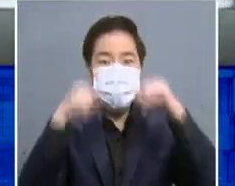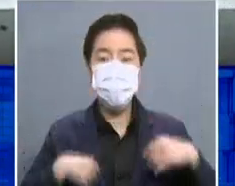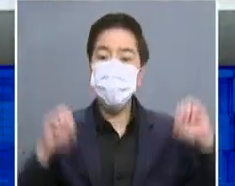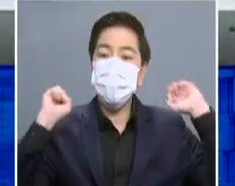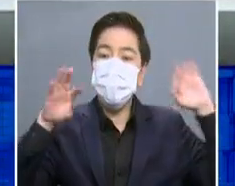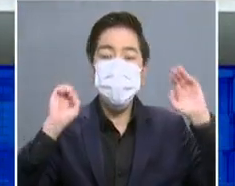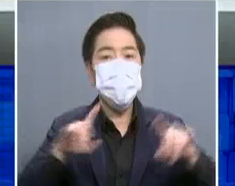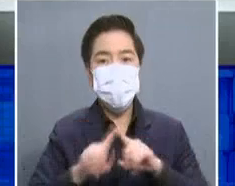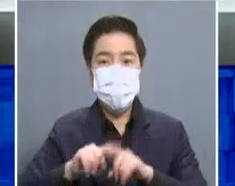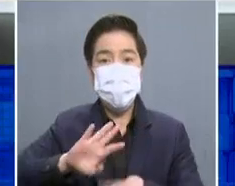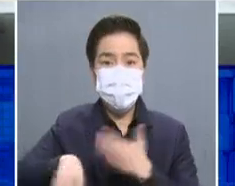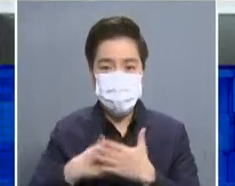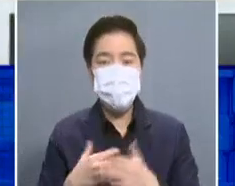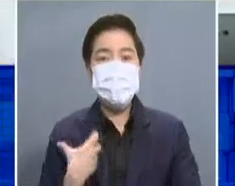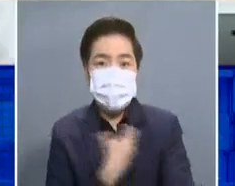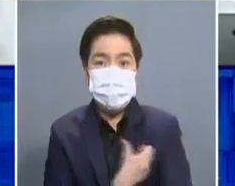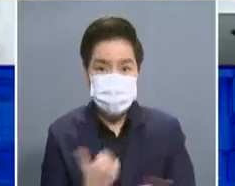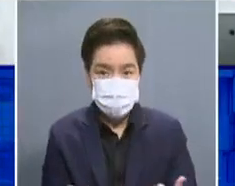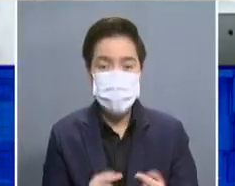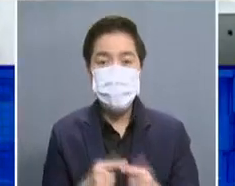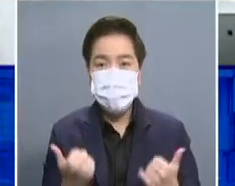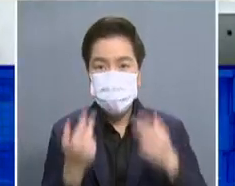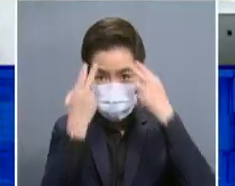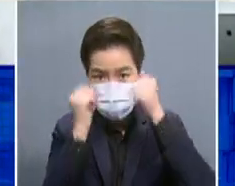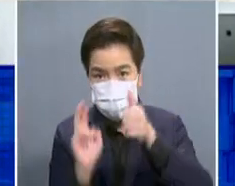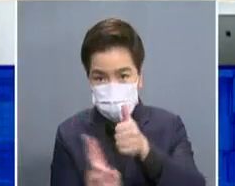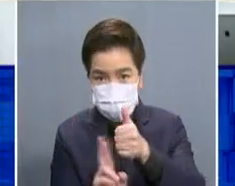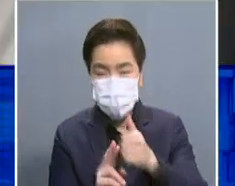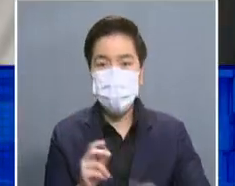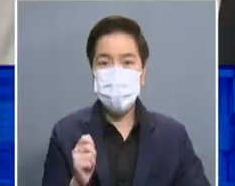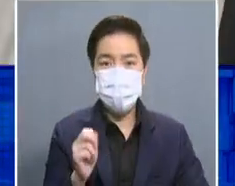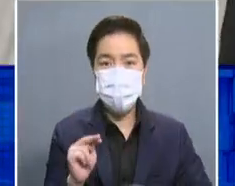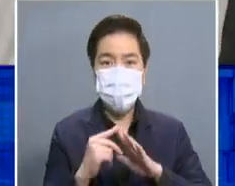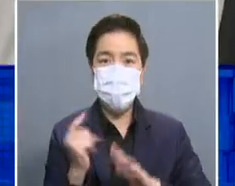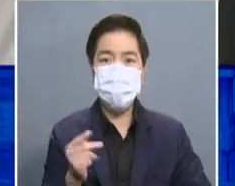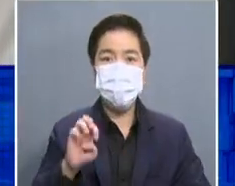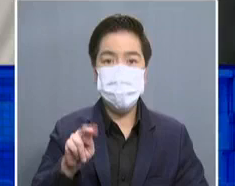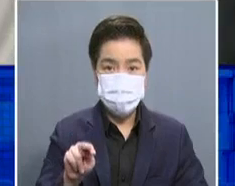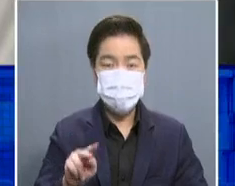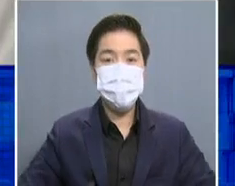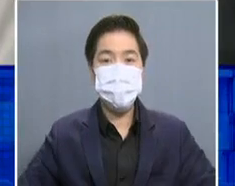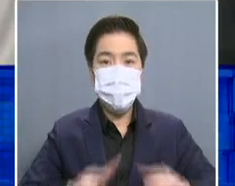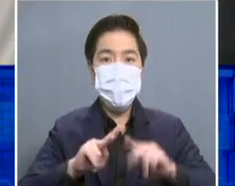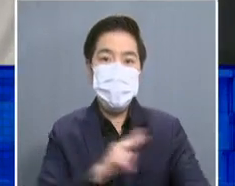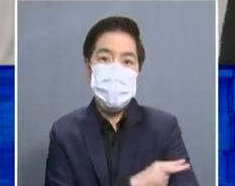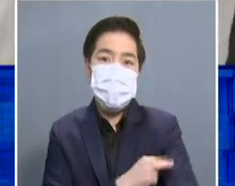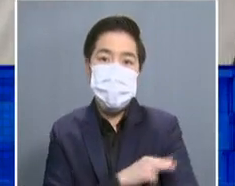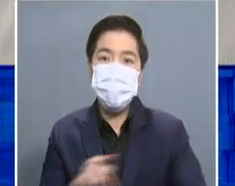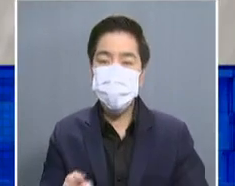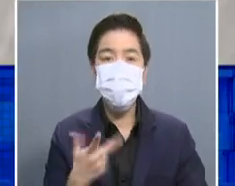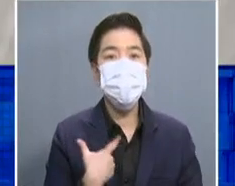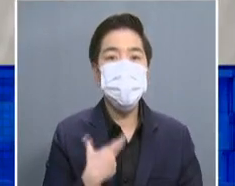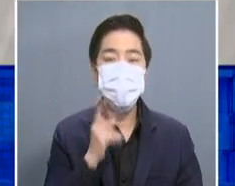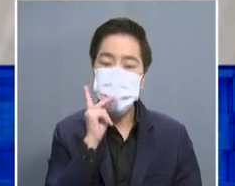าณนี้นะฮะเรื่องนี้ครับทางคุณอนุทินชาญวีรกูลรองนายกรัฐมนตรีและรัฐมนตรีว่าการกระทรวงสาธารณสุขเนี่ยก็มี